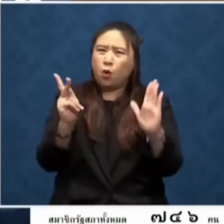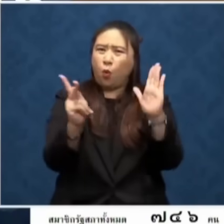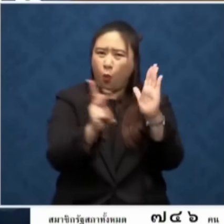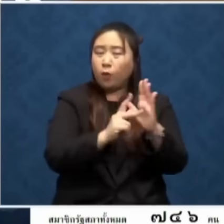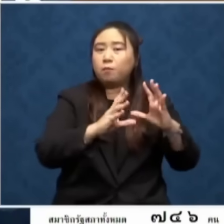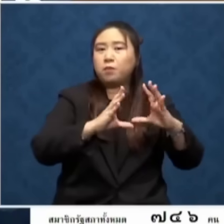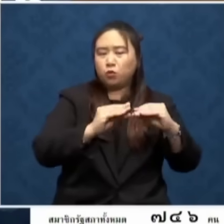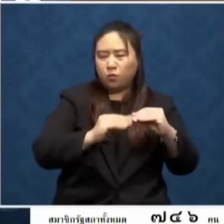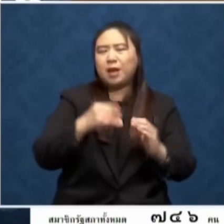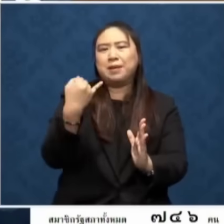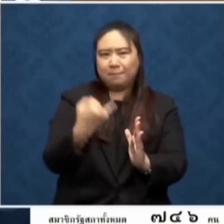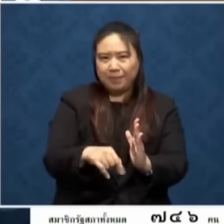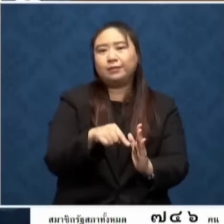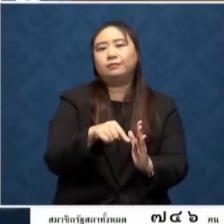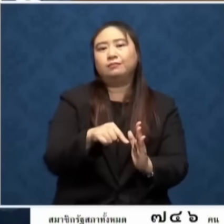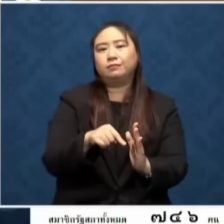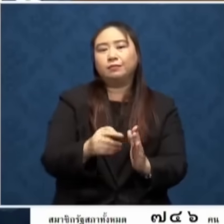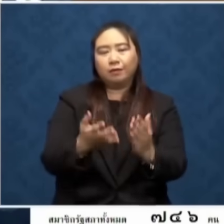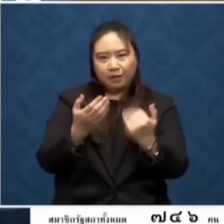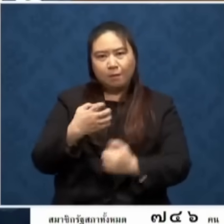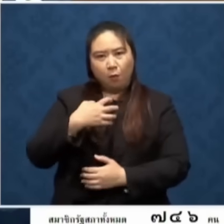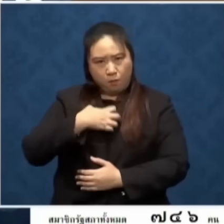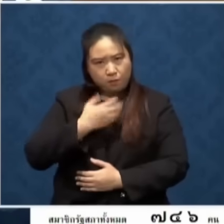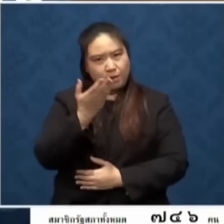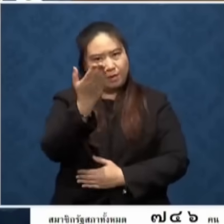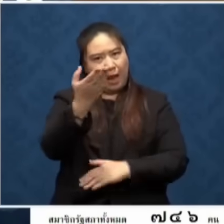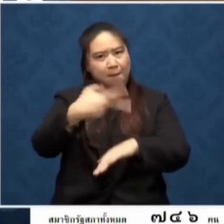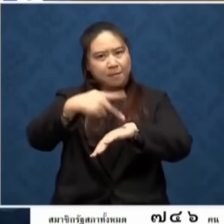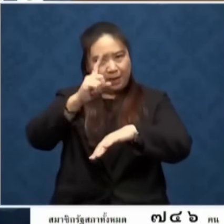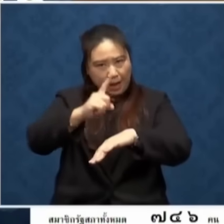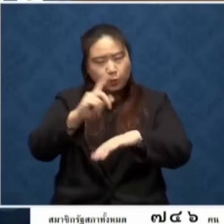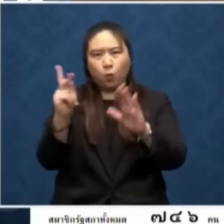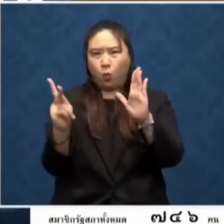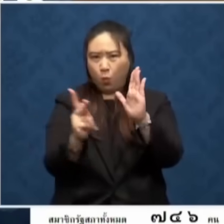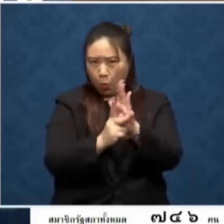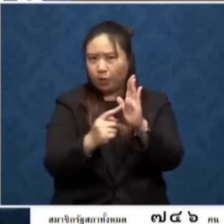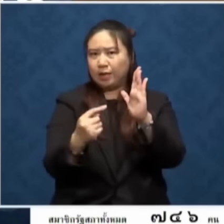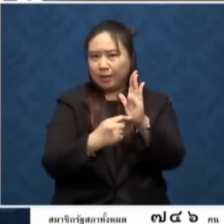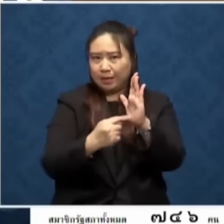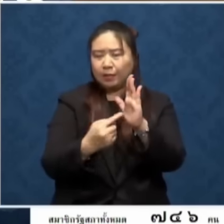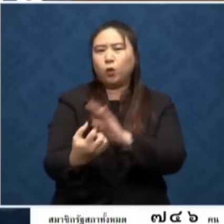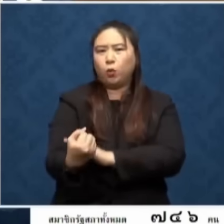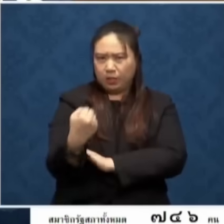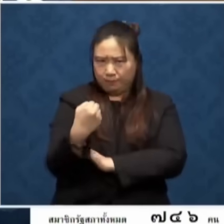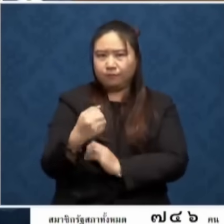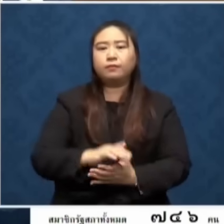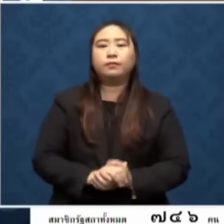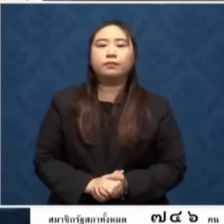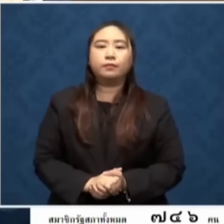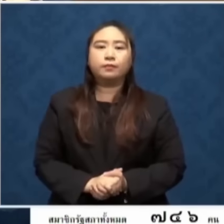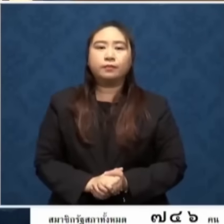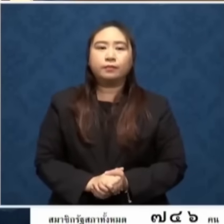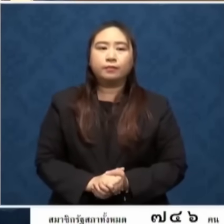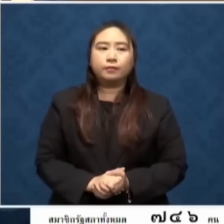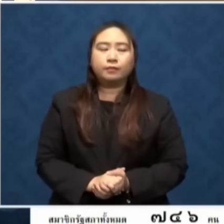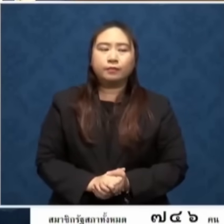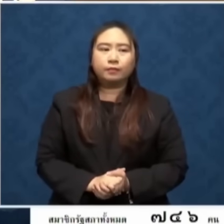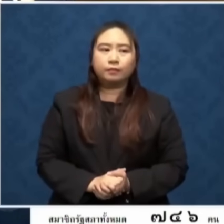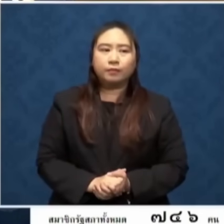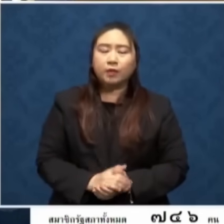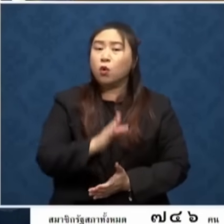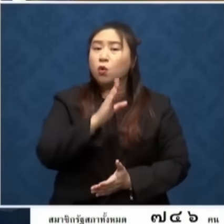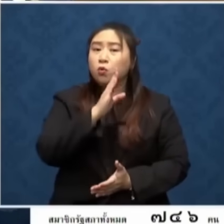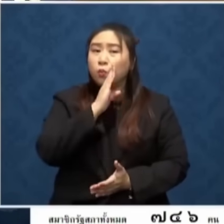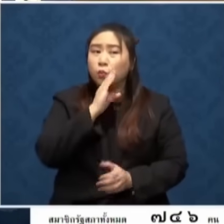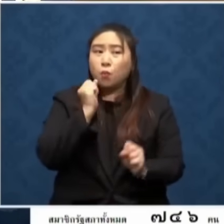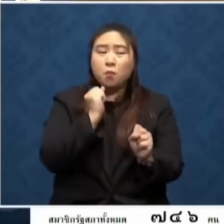ประชุมสภาเพราะผมอยากให้ท่านประธานเริ่มเคร่งครัดกับข้อบังคับการประชุมสภาครับไม่งั้นประชาชนและเยาว